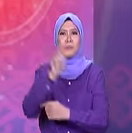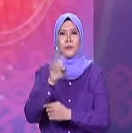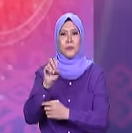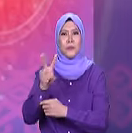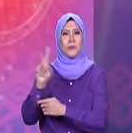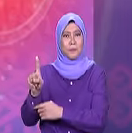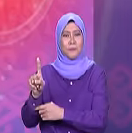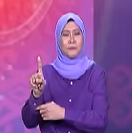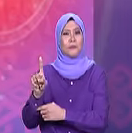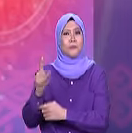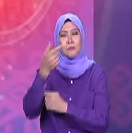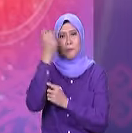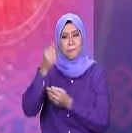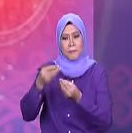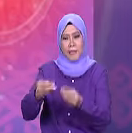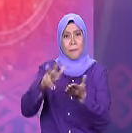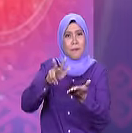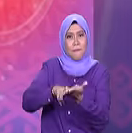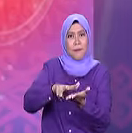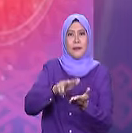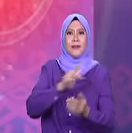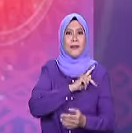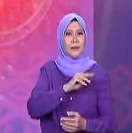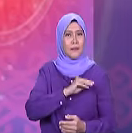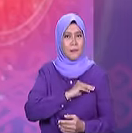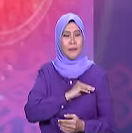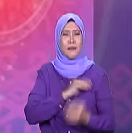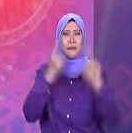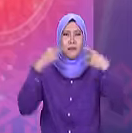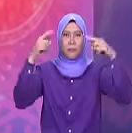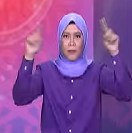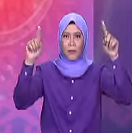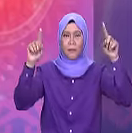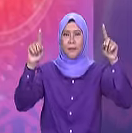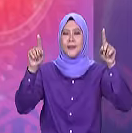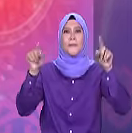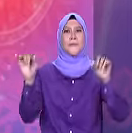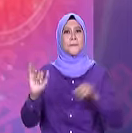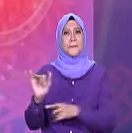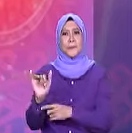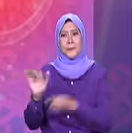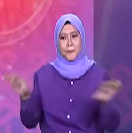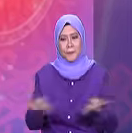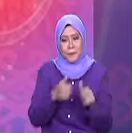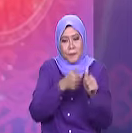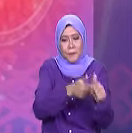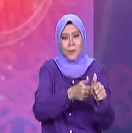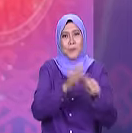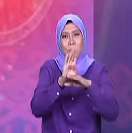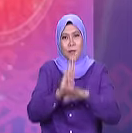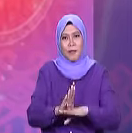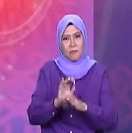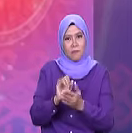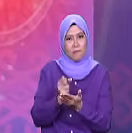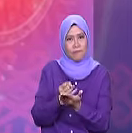ini. Ia bagi memberi peniktirafan kepada kementerian yang cemerlang dari segi pelaksanaan dan pematuhan budaya